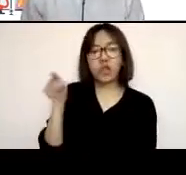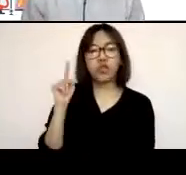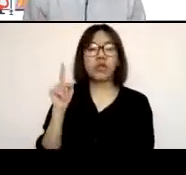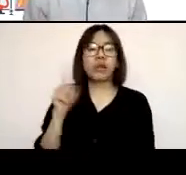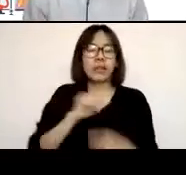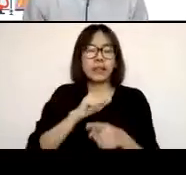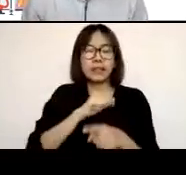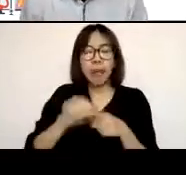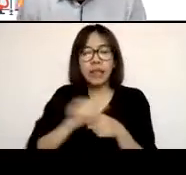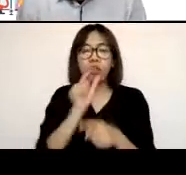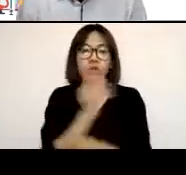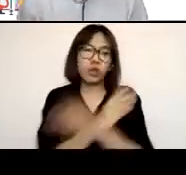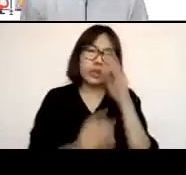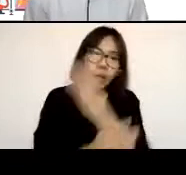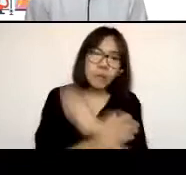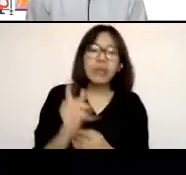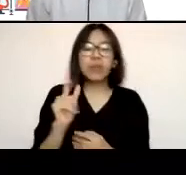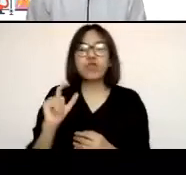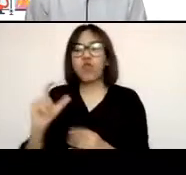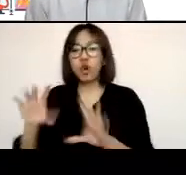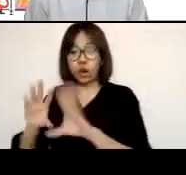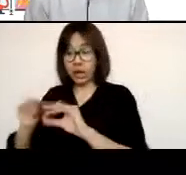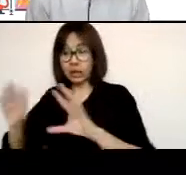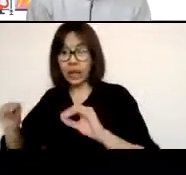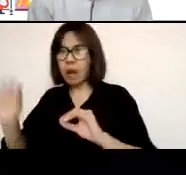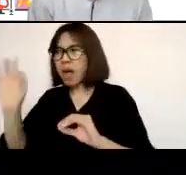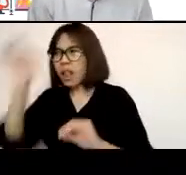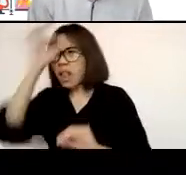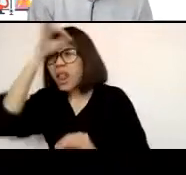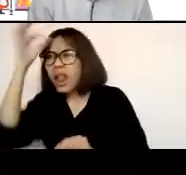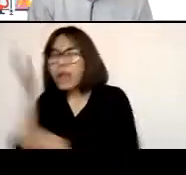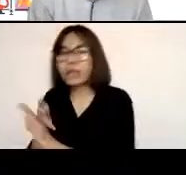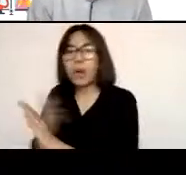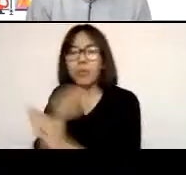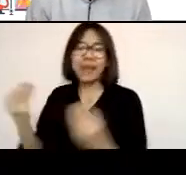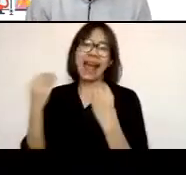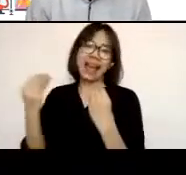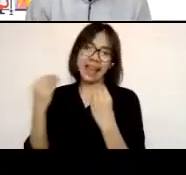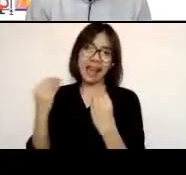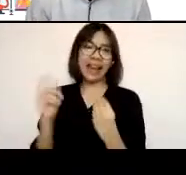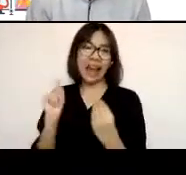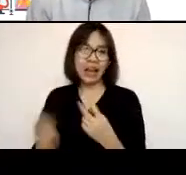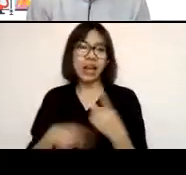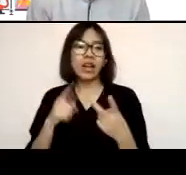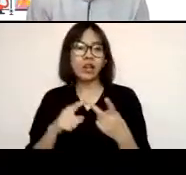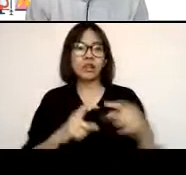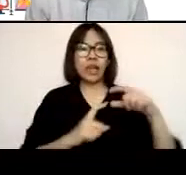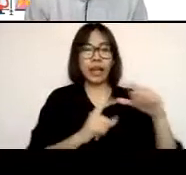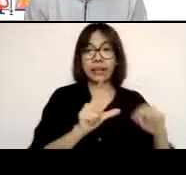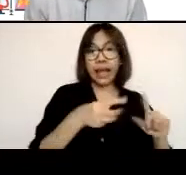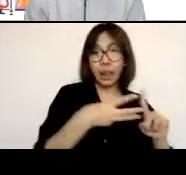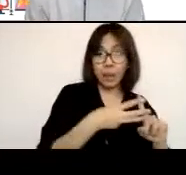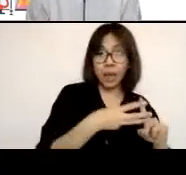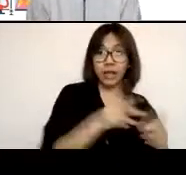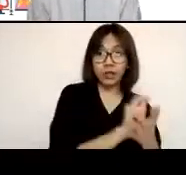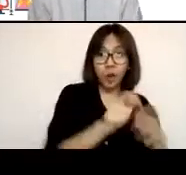Ada pendidikan pra-kesiapan kerja, digital dasar bagi remaja, kemudian ada kemitraan SLB dan jaringan perusahaan, serta